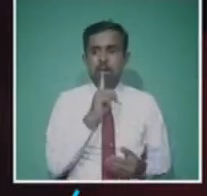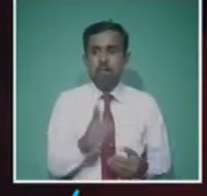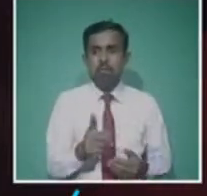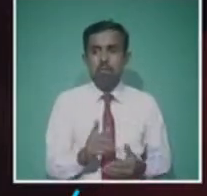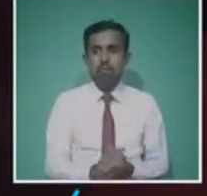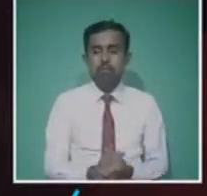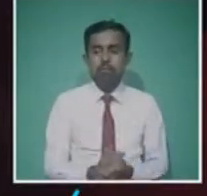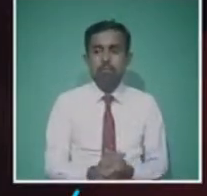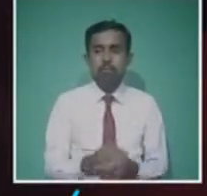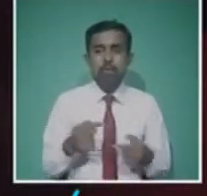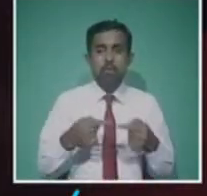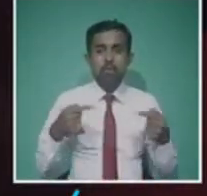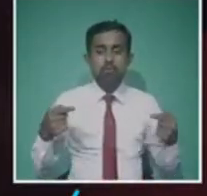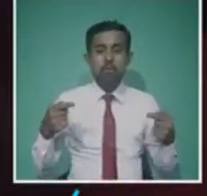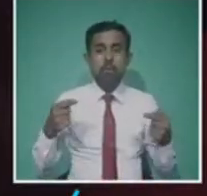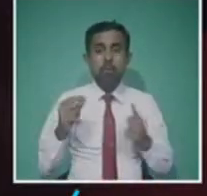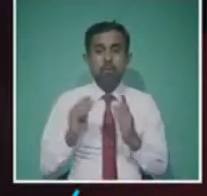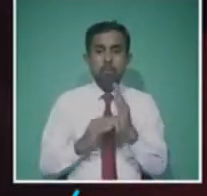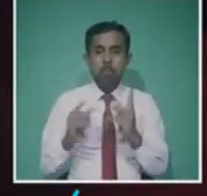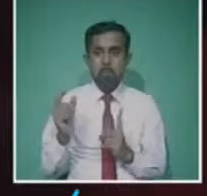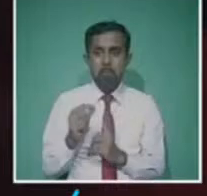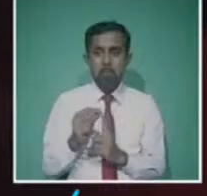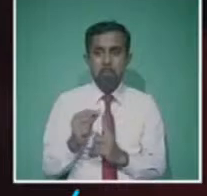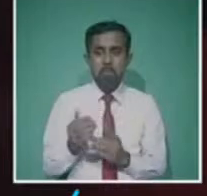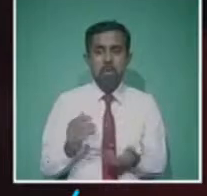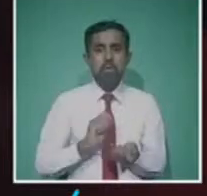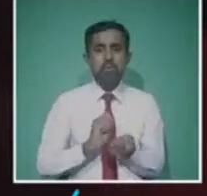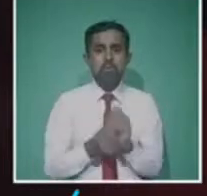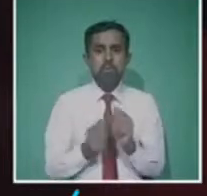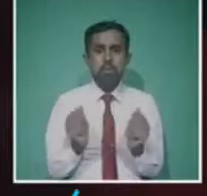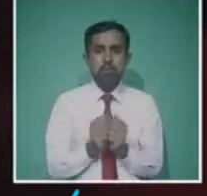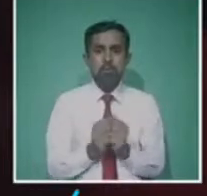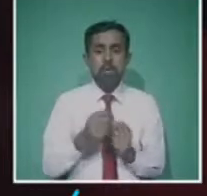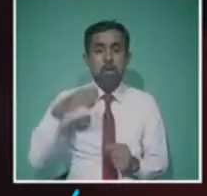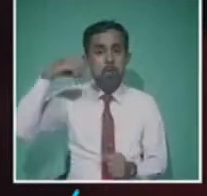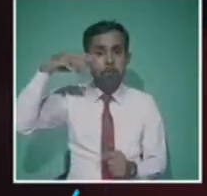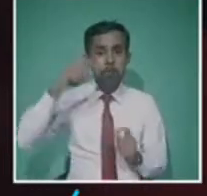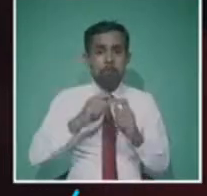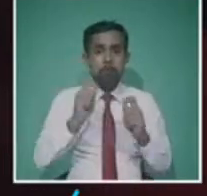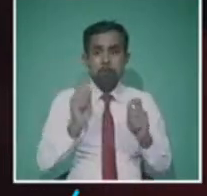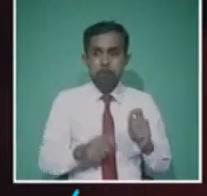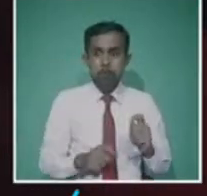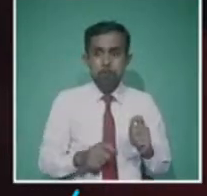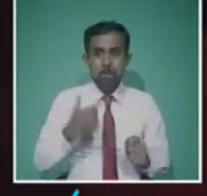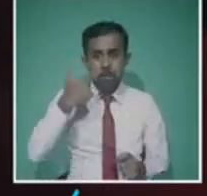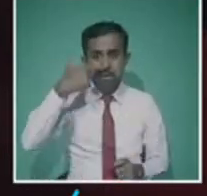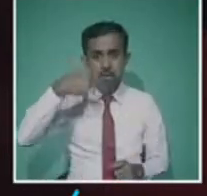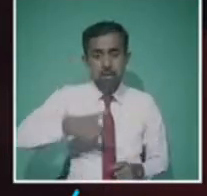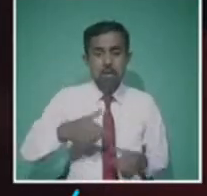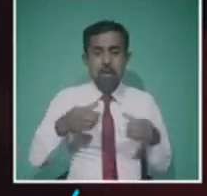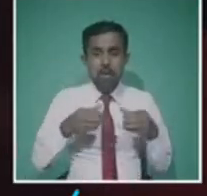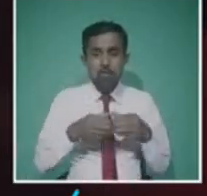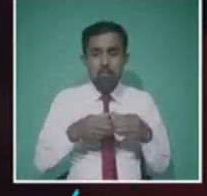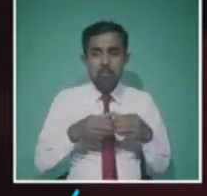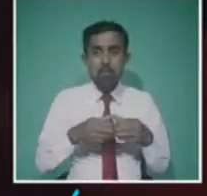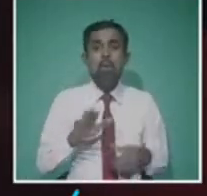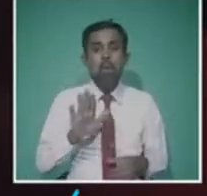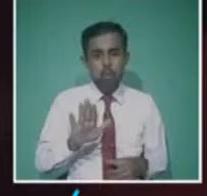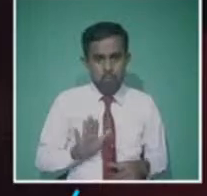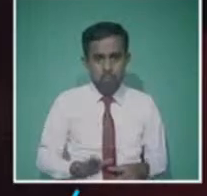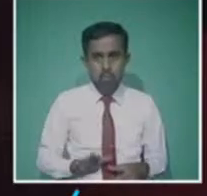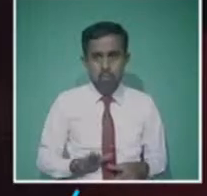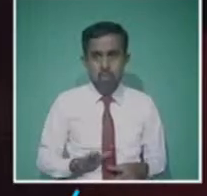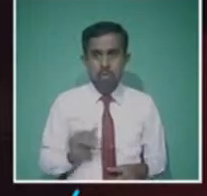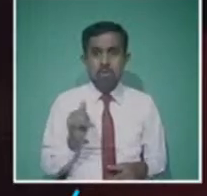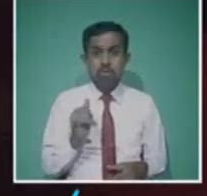මම විශ්වාස කරනවා විපක්ෂයේ සියලුම මන්ත්‍රීවරු ප්‍රතිව්‍යුහගත කිරීමේ වැඩපිළිවෙළ විදුලි බල මණ්ඩලයත් ඒ වගේම කනිත් තෙල් සංස්ථාවත් ඒ විය යුතුයි. අපි